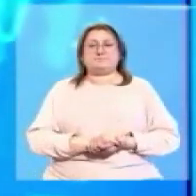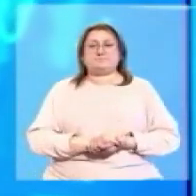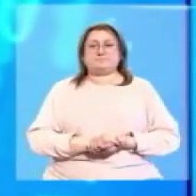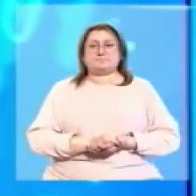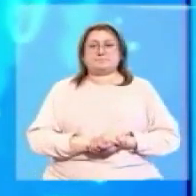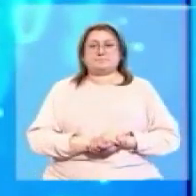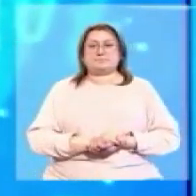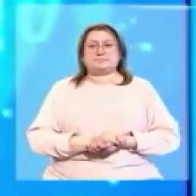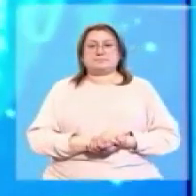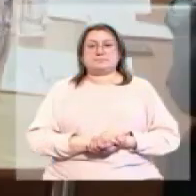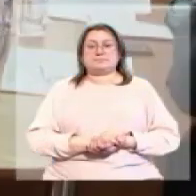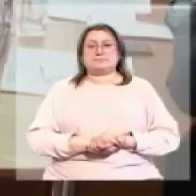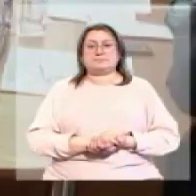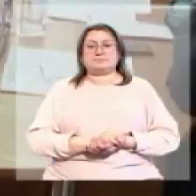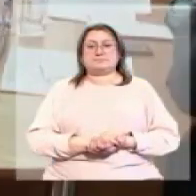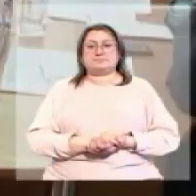на мероприятии.